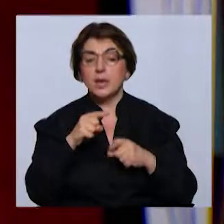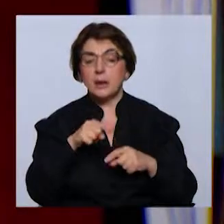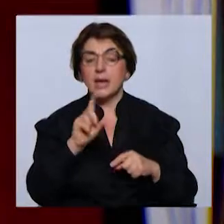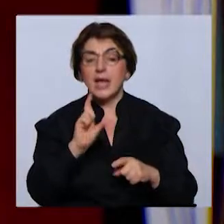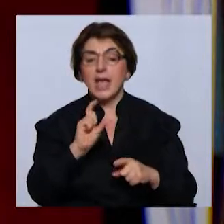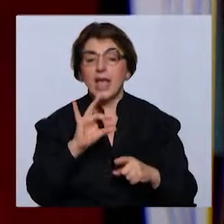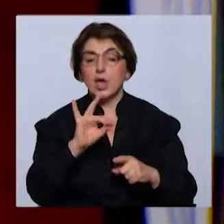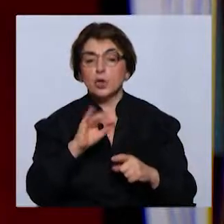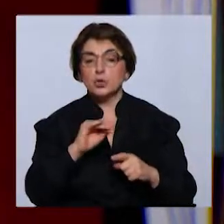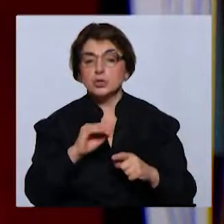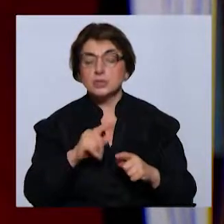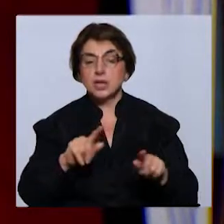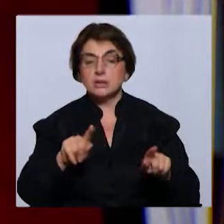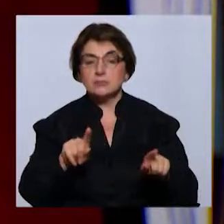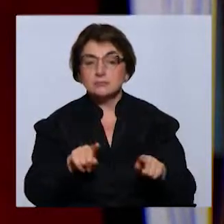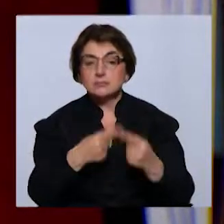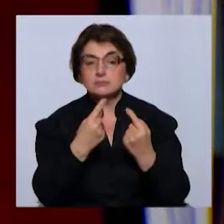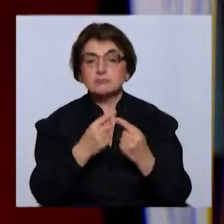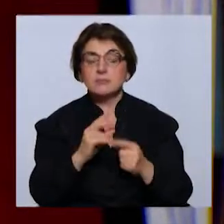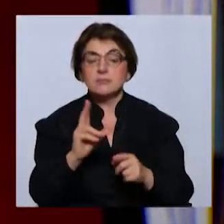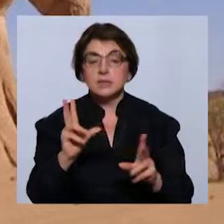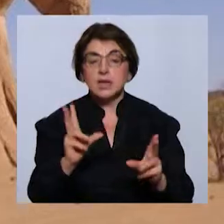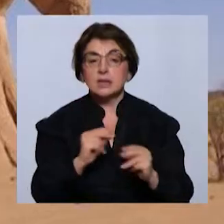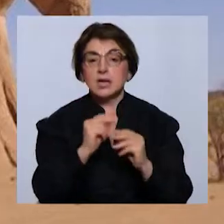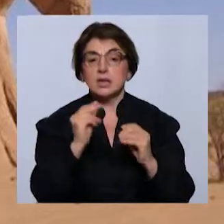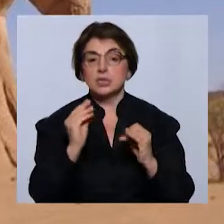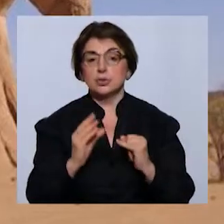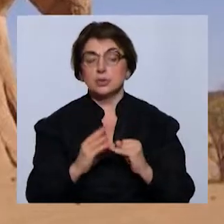ეროზიისაგან დაიხსნას ნიადაგი. მაგალითად,